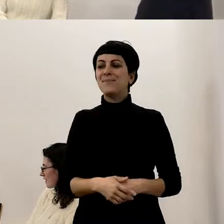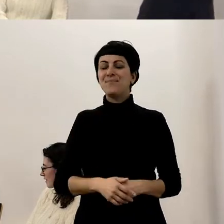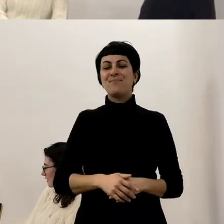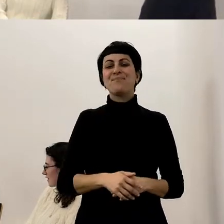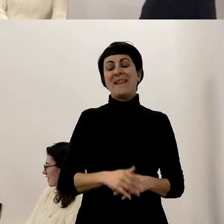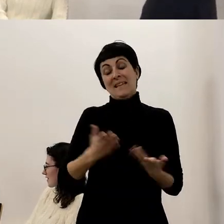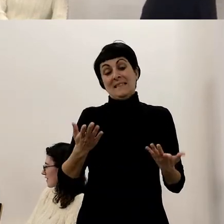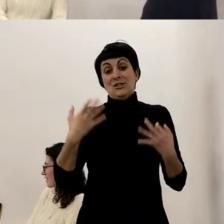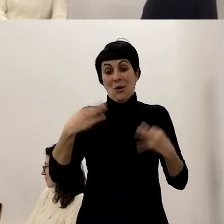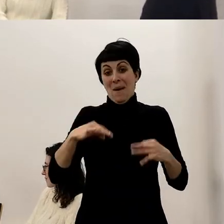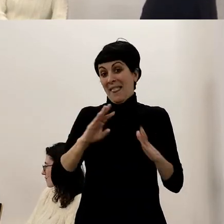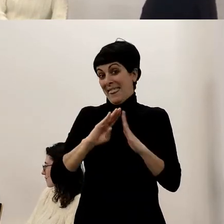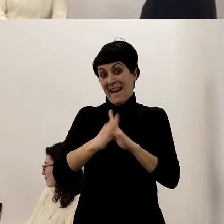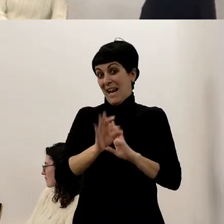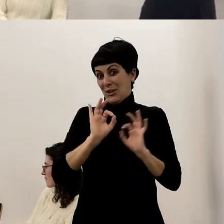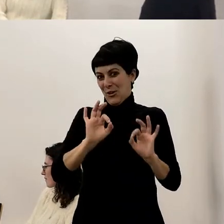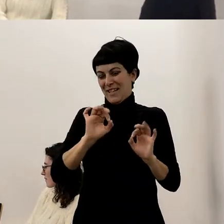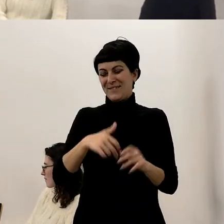del directe.